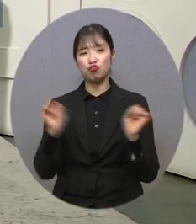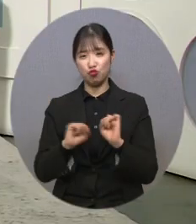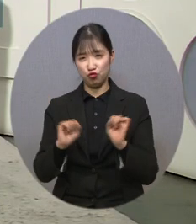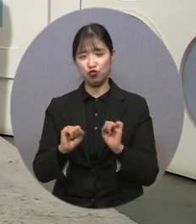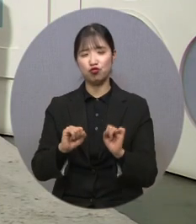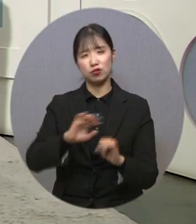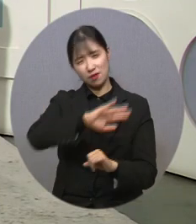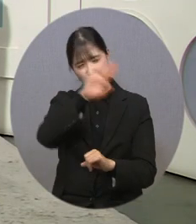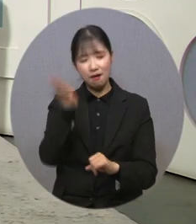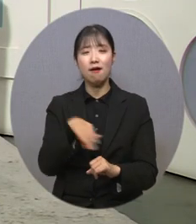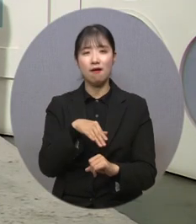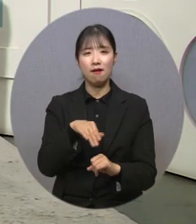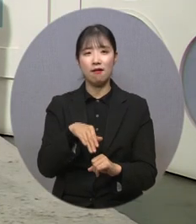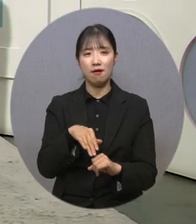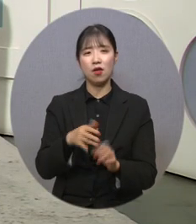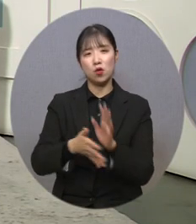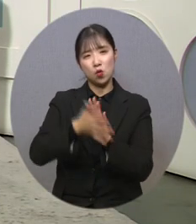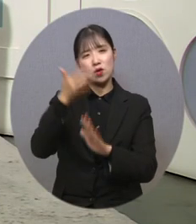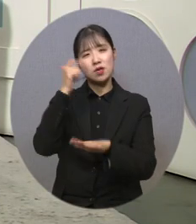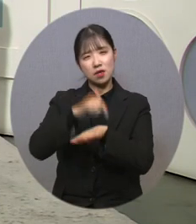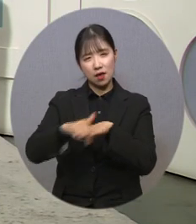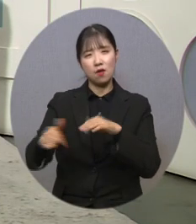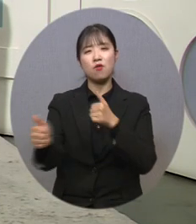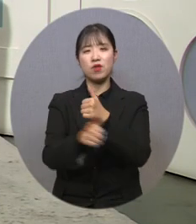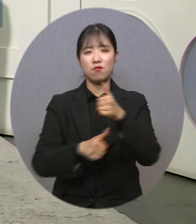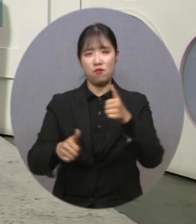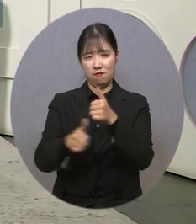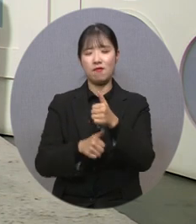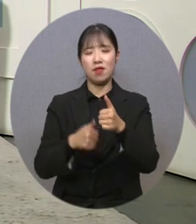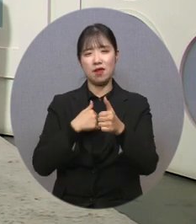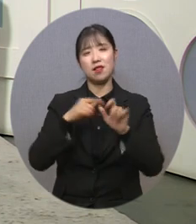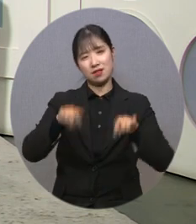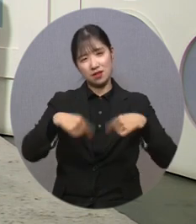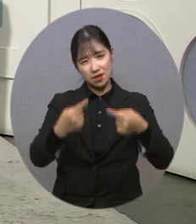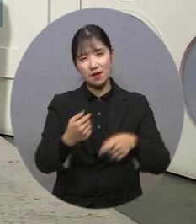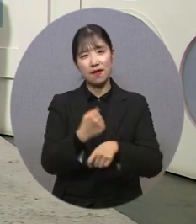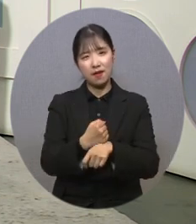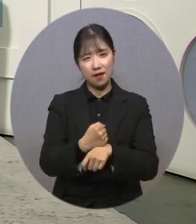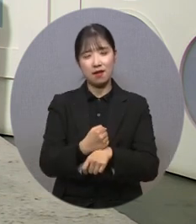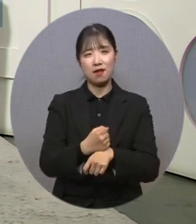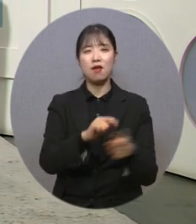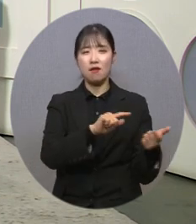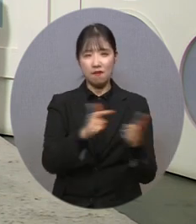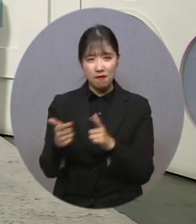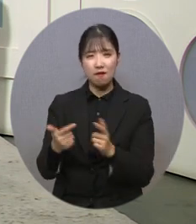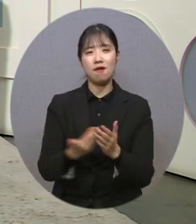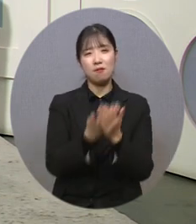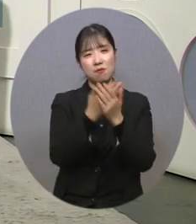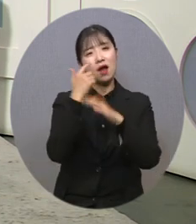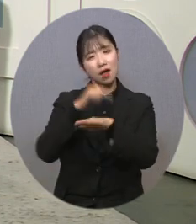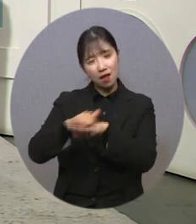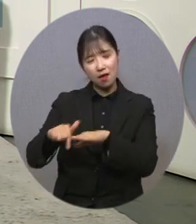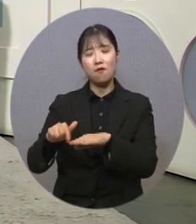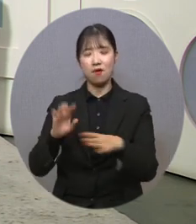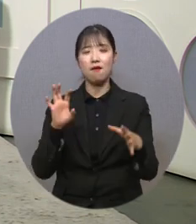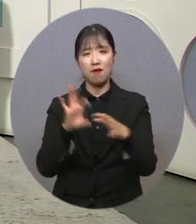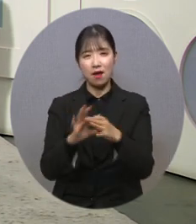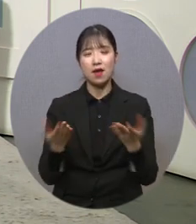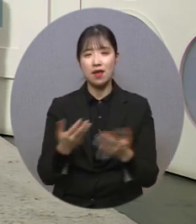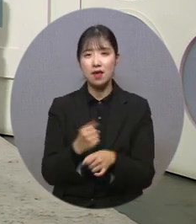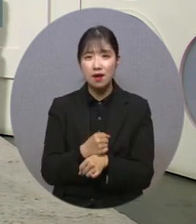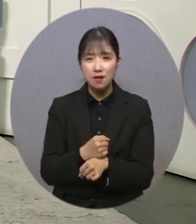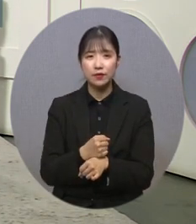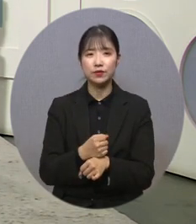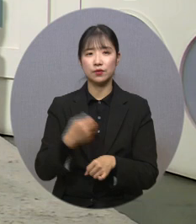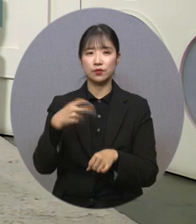충청북도까지 이르기까지 제가 도시계획위원회 위원을 하면서 여러 가지 개발이나 계획에 관여를 했고